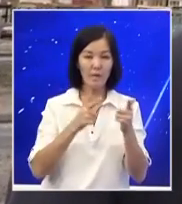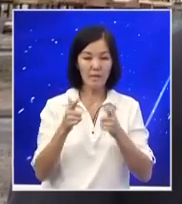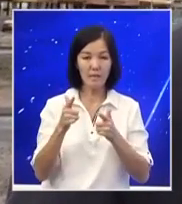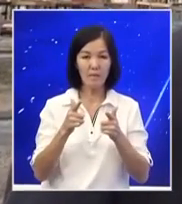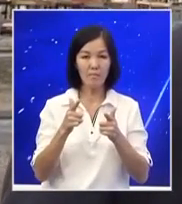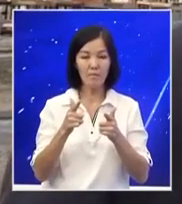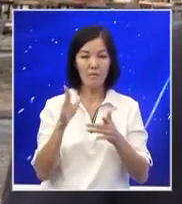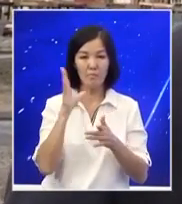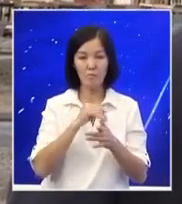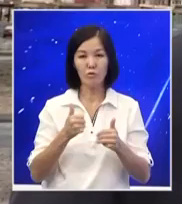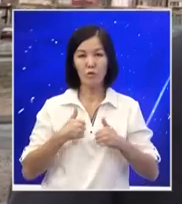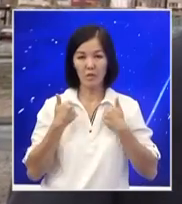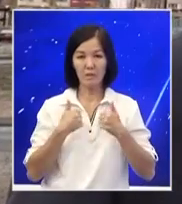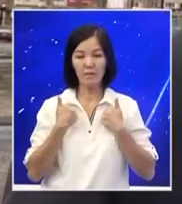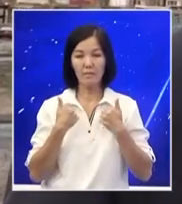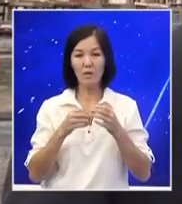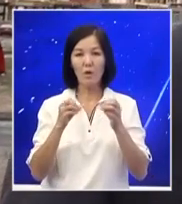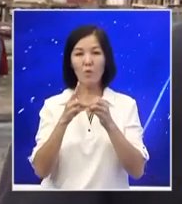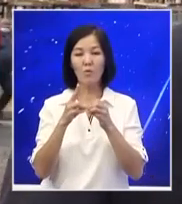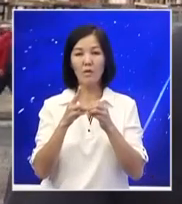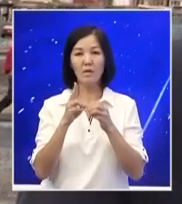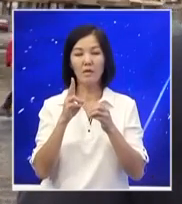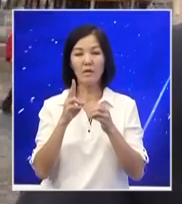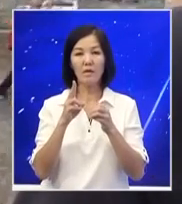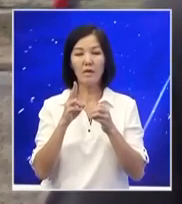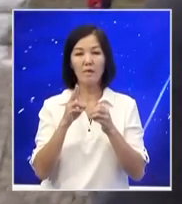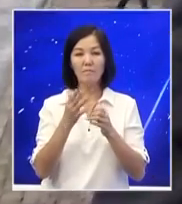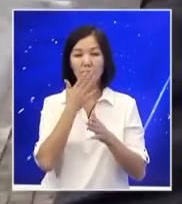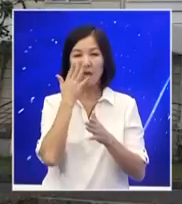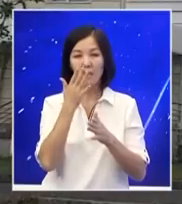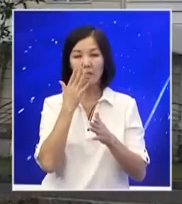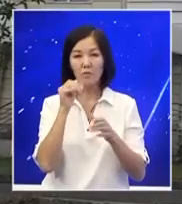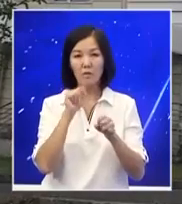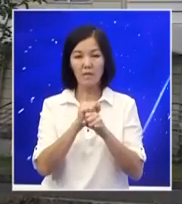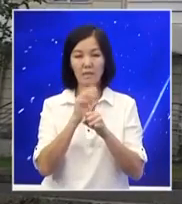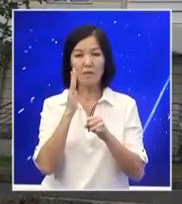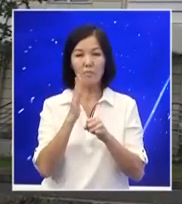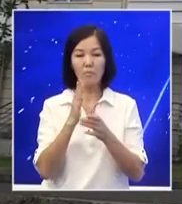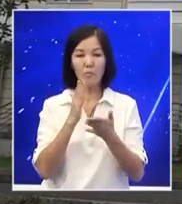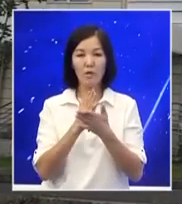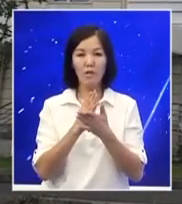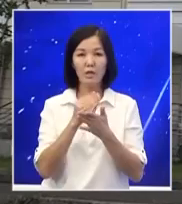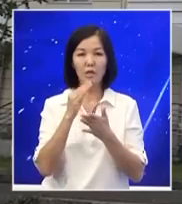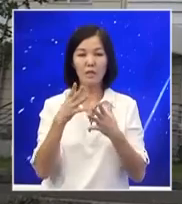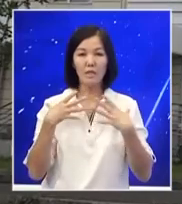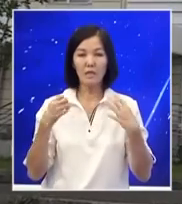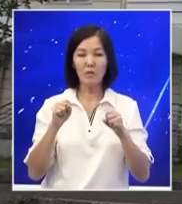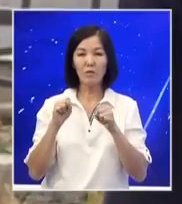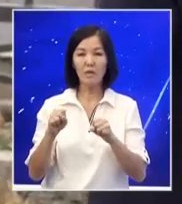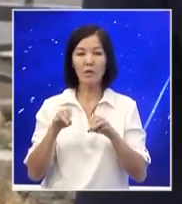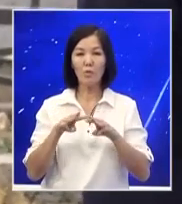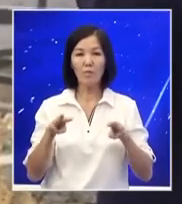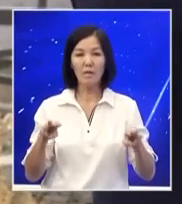болуға біз тырысып жатырмыз. 12 кислородный станция болады Алматы облысында. Жетісу өлкесіне келген денсаулық сақтау министрі